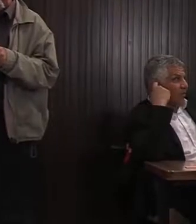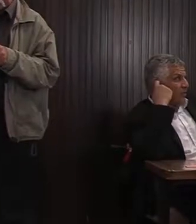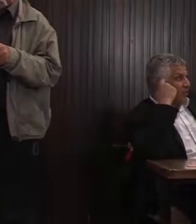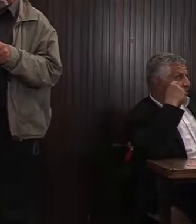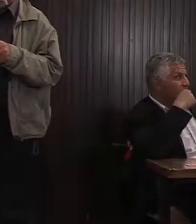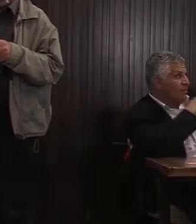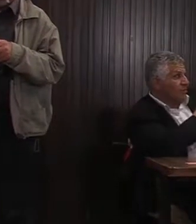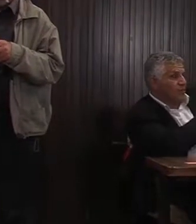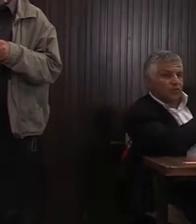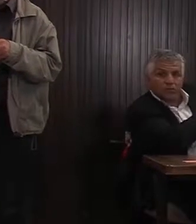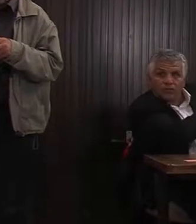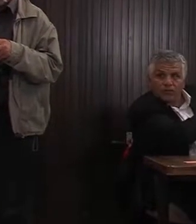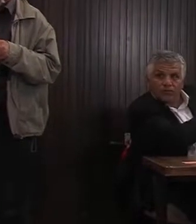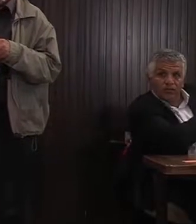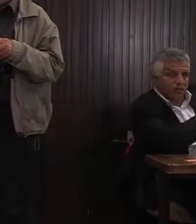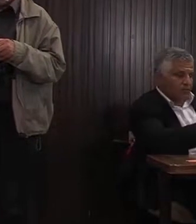Éric Piolle.